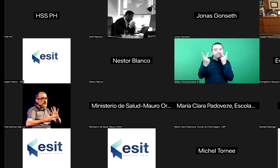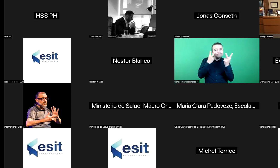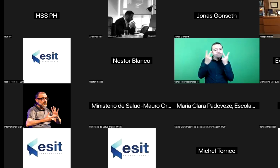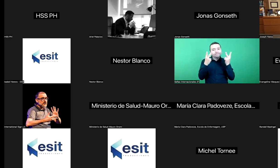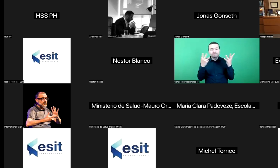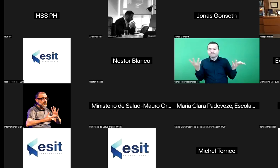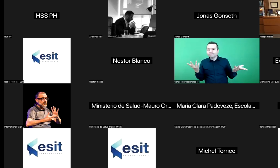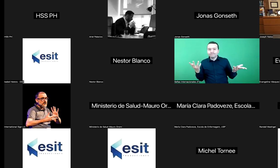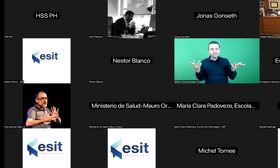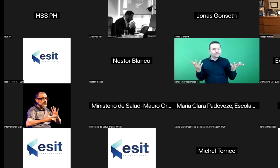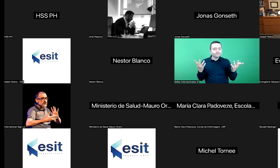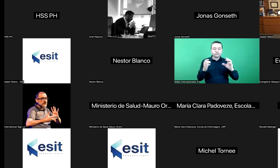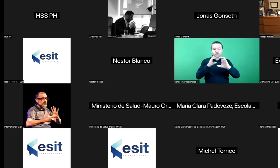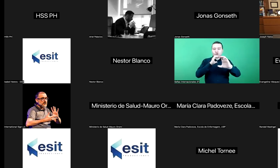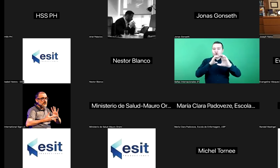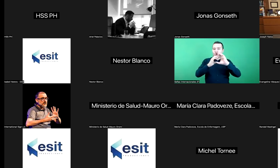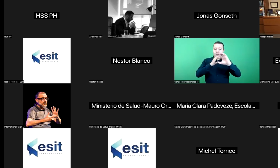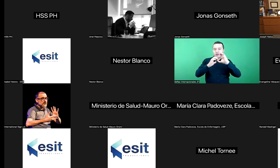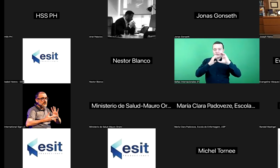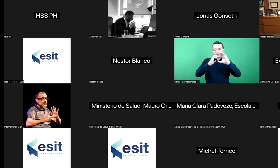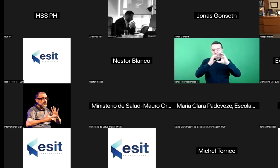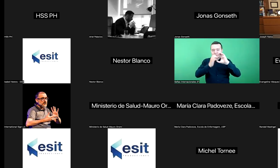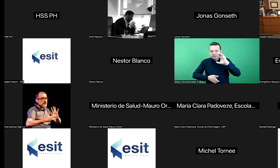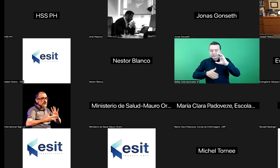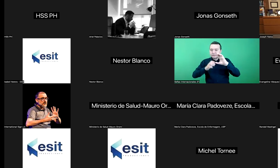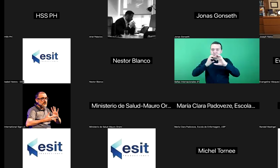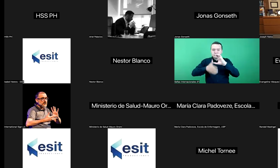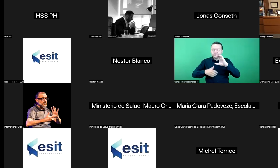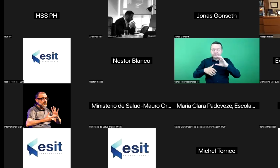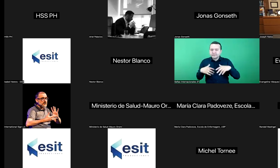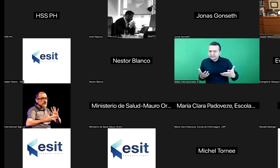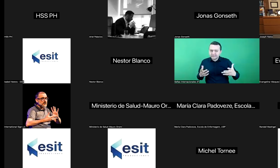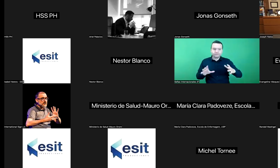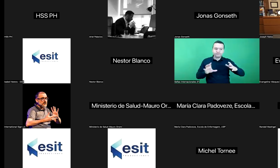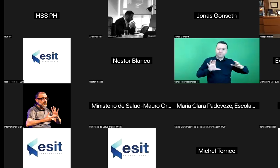les organisations et les acteurs qui font partie de la